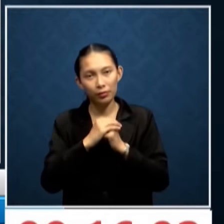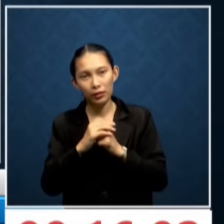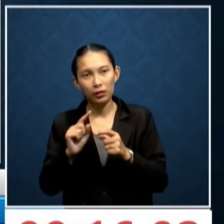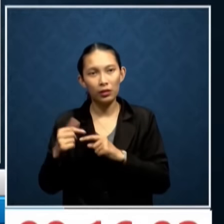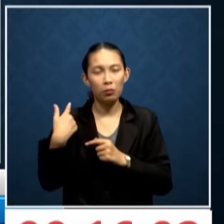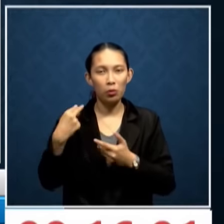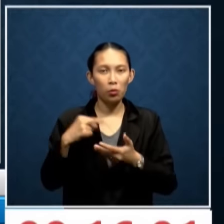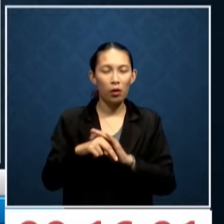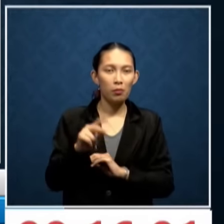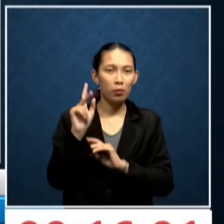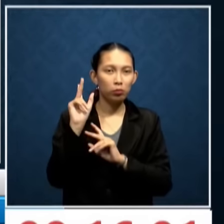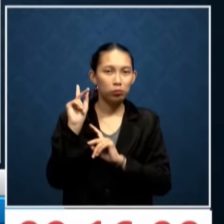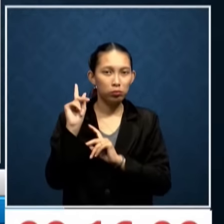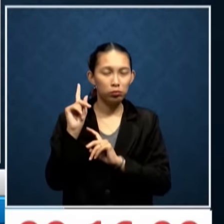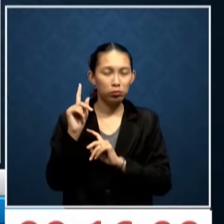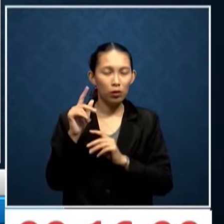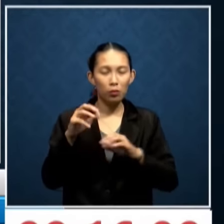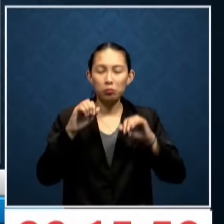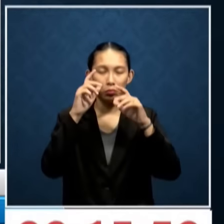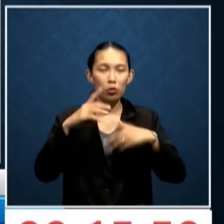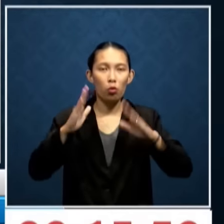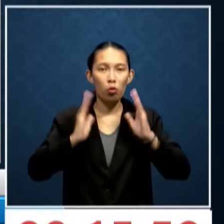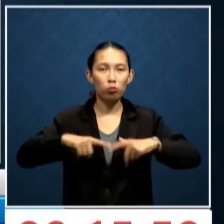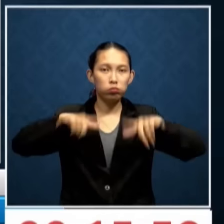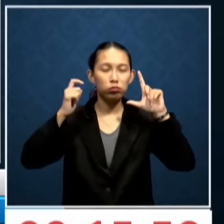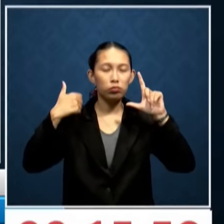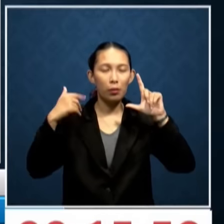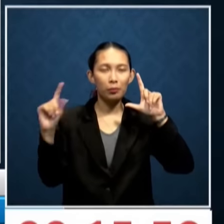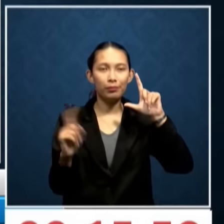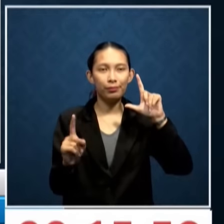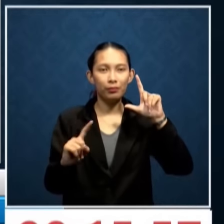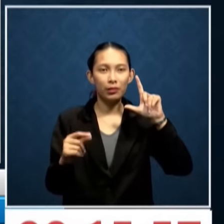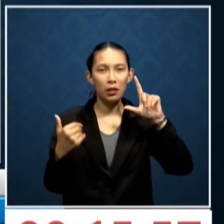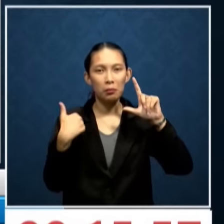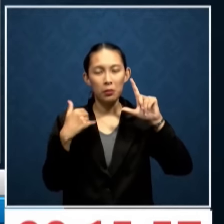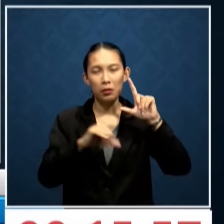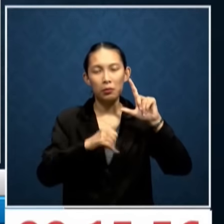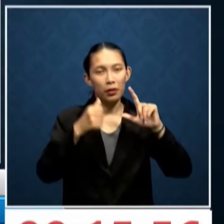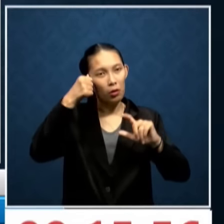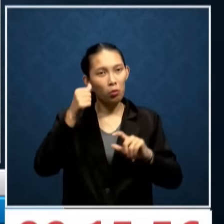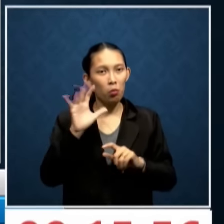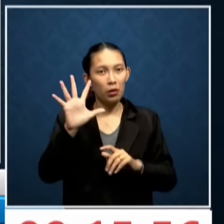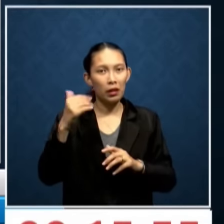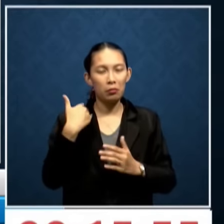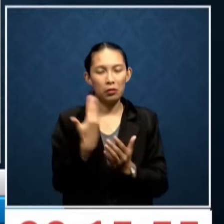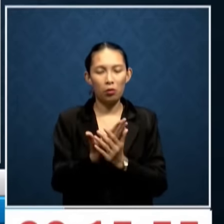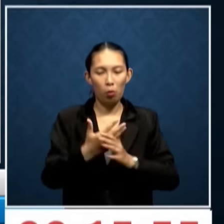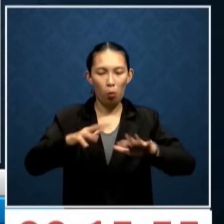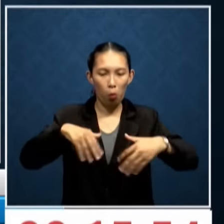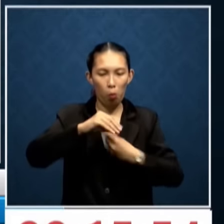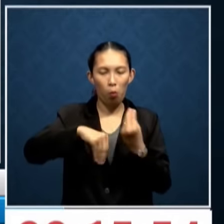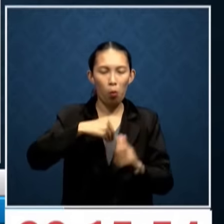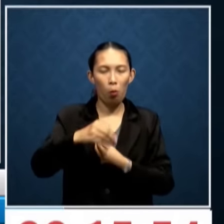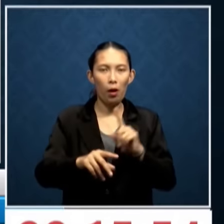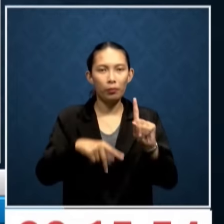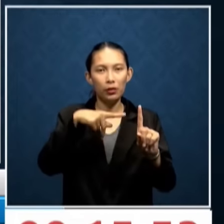อินฟลูเอนเซอร์ช่วยขายสินค้าไทยที่คาดว่า5วันจะทะลุพันล้านดูตัว